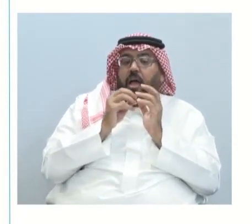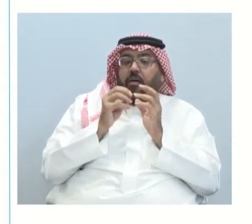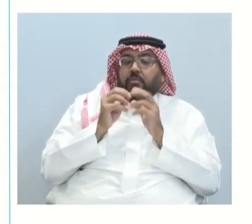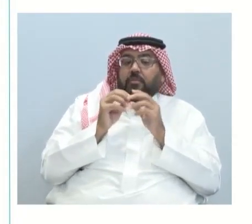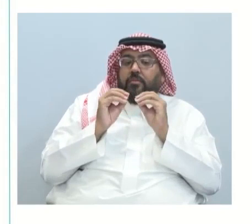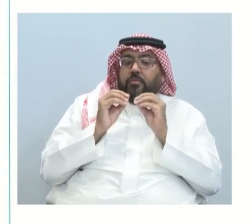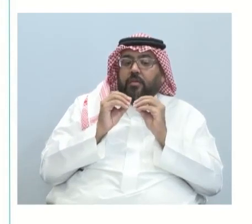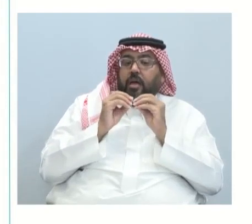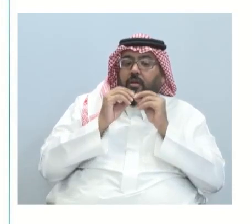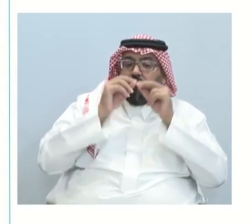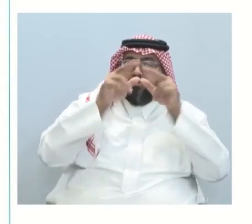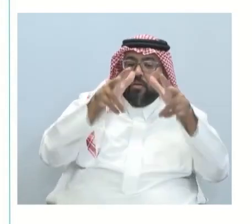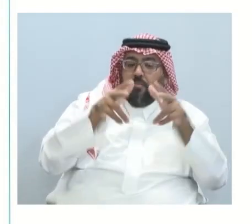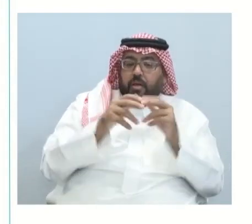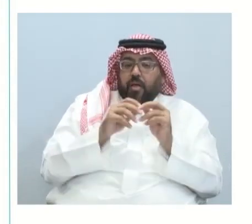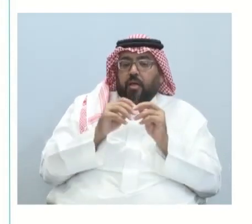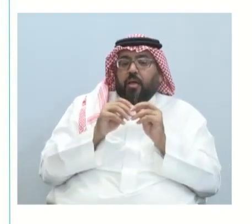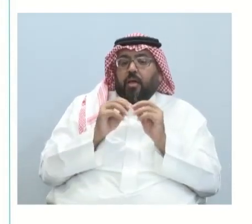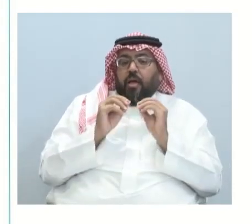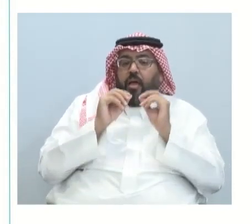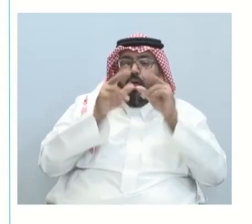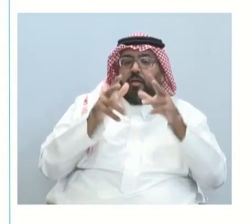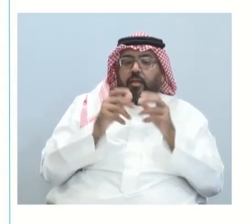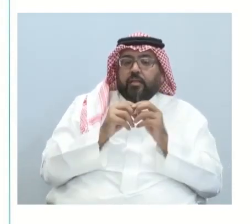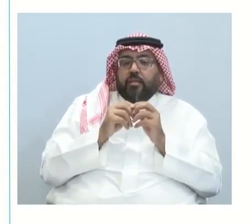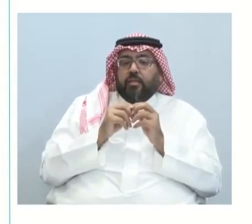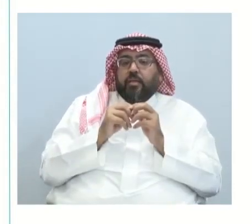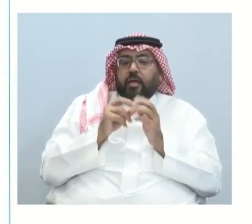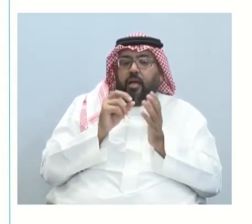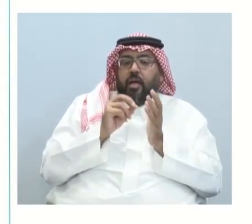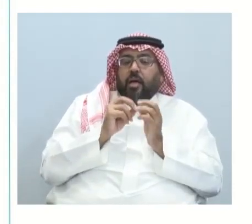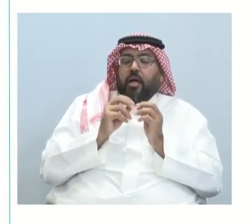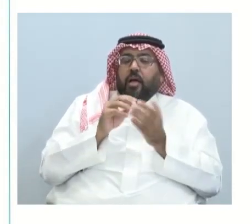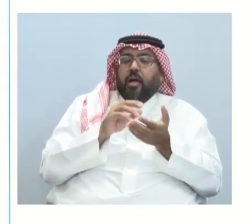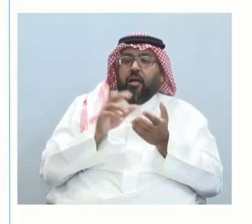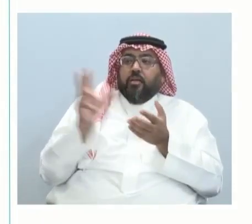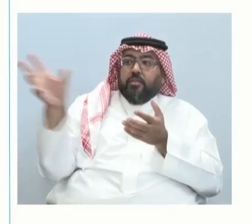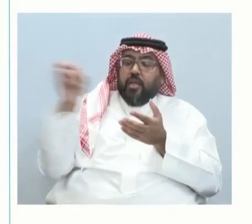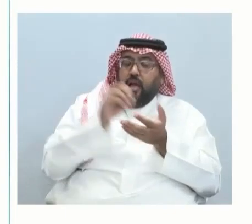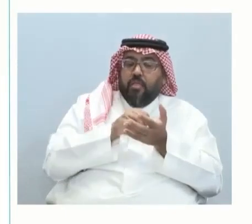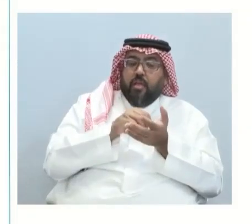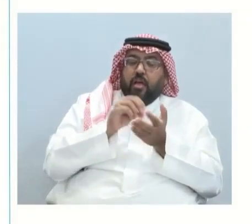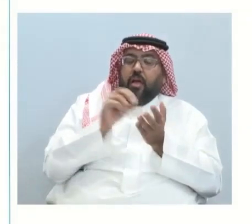التي يمنح زوجا من الالكترونات زوجا من الالكترونات